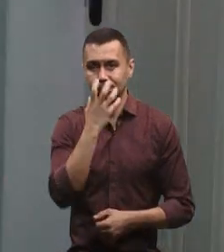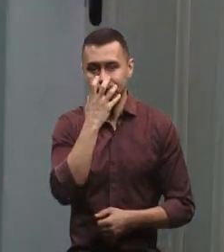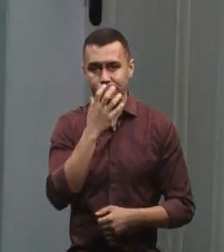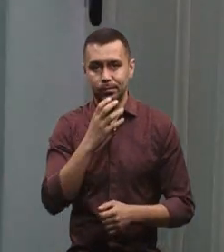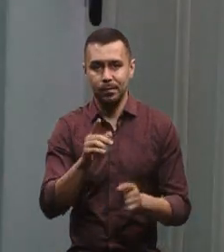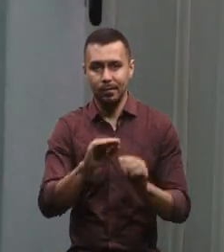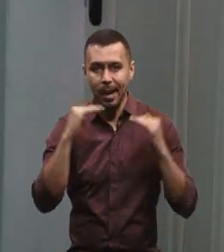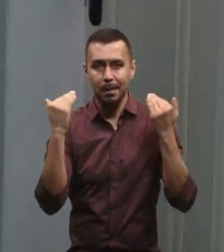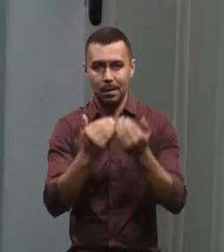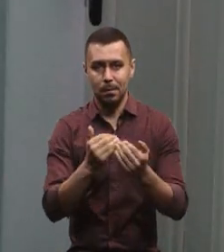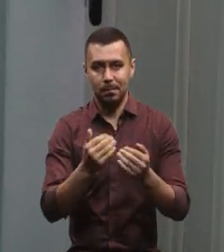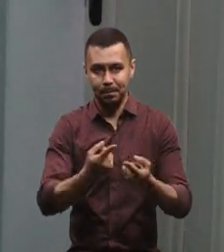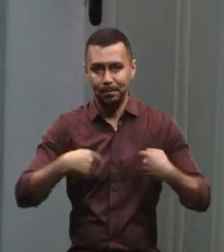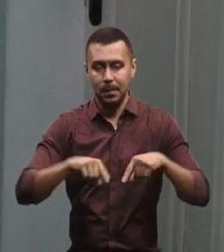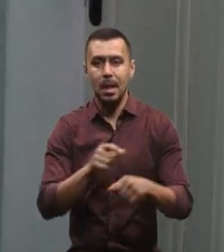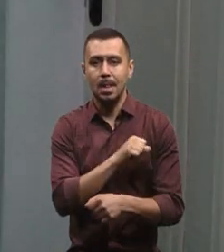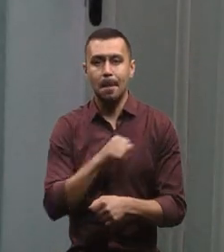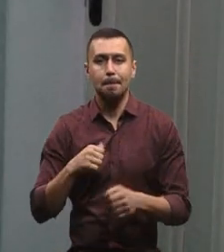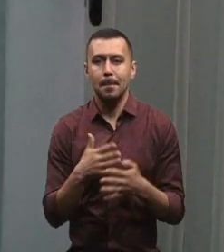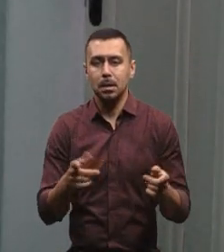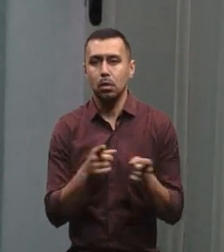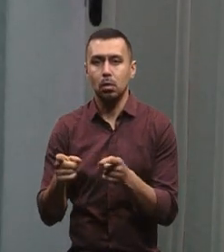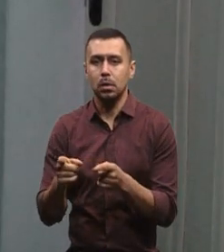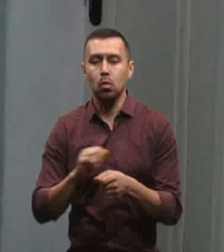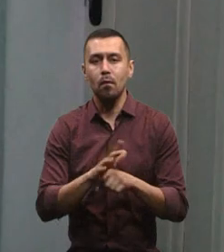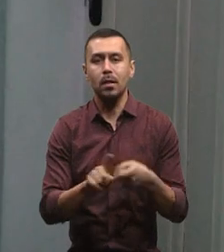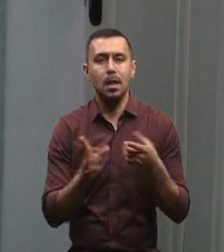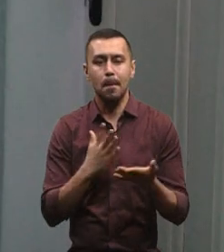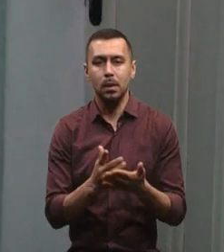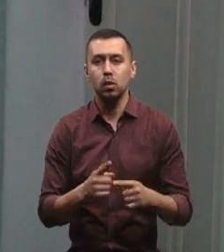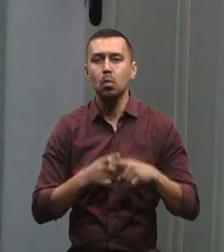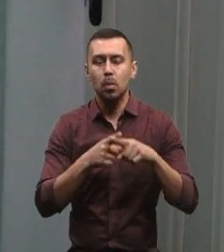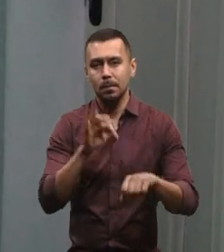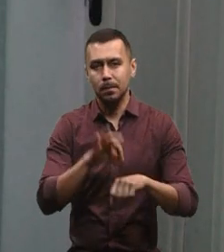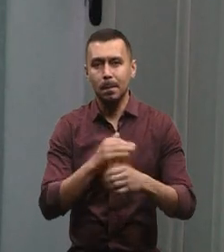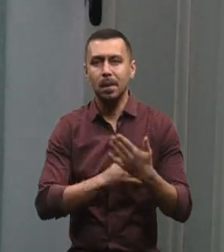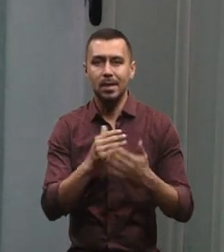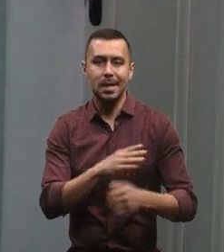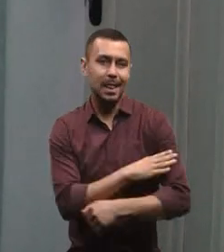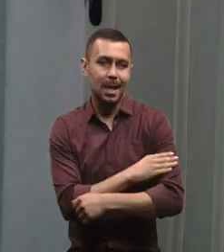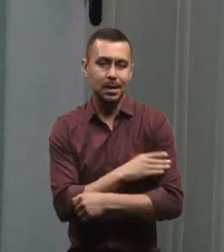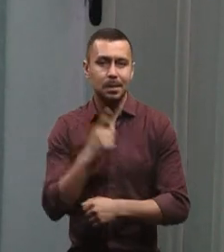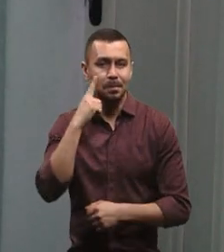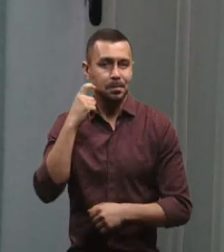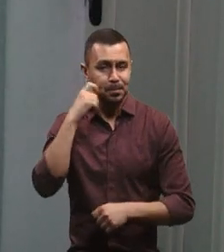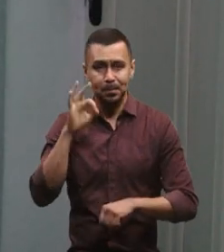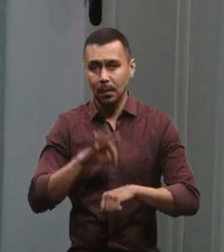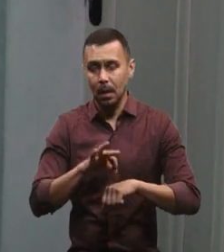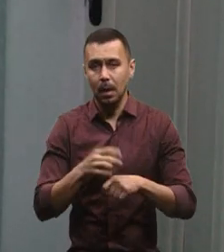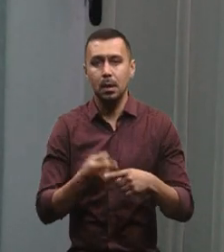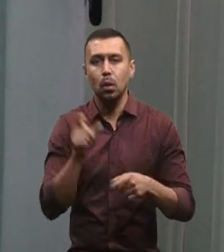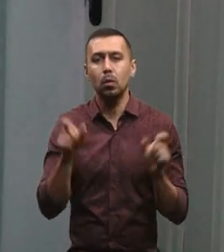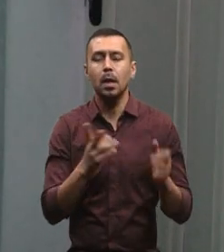відділенні. Найбільша загроза становить по ковіду для людей, які мають супутню патологію. Це підвищений тиск, це цукровий діабет, це люди,